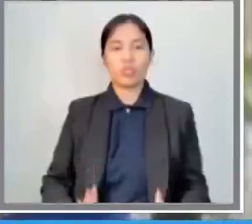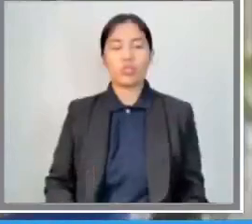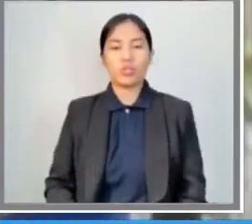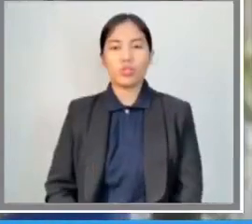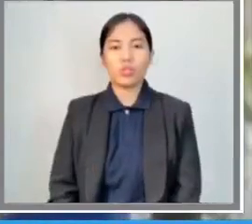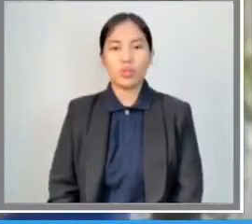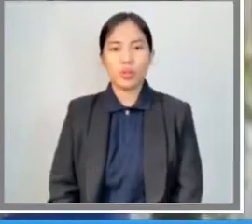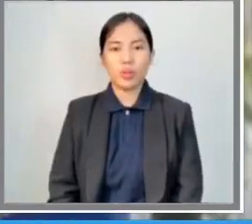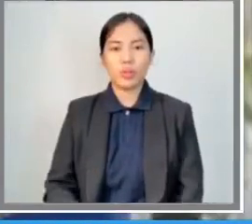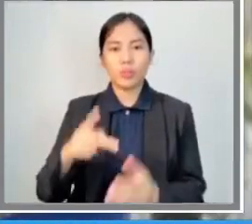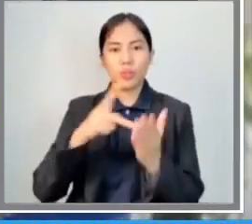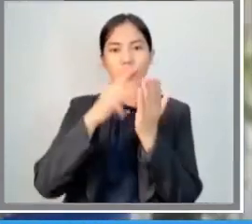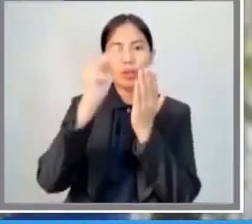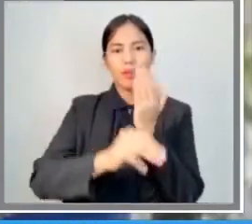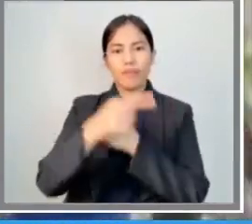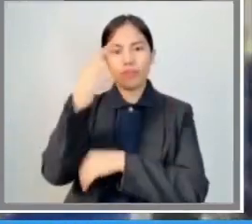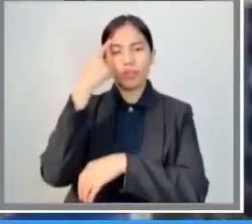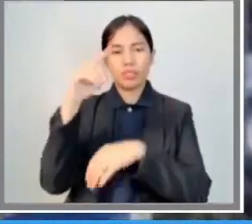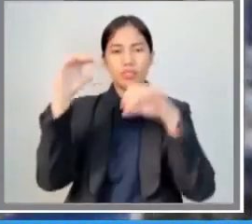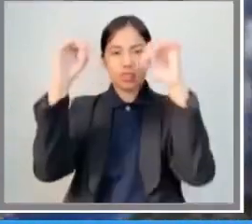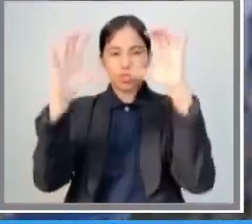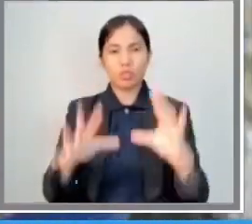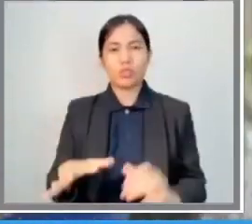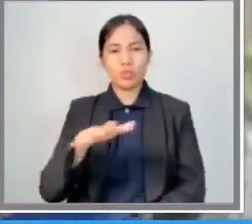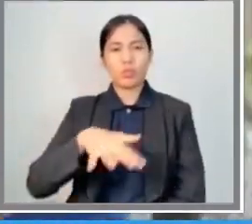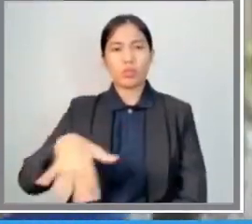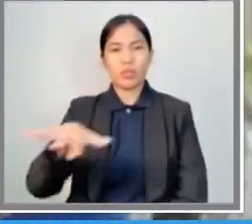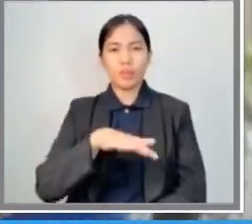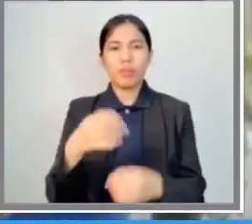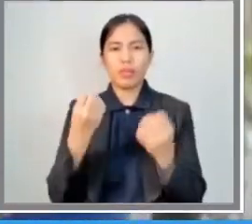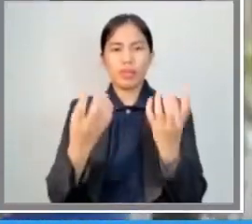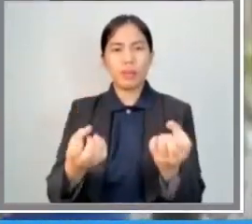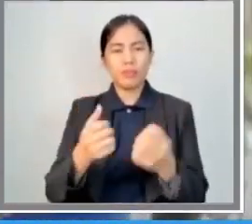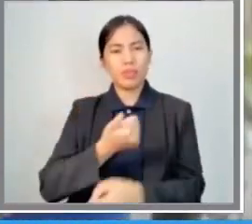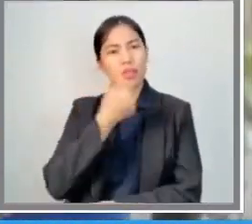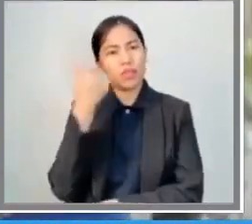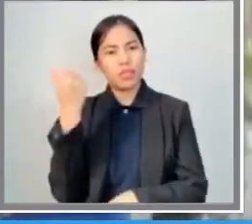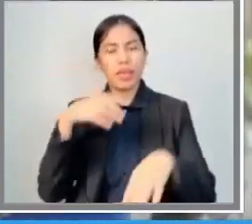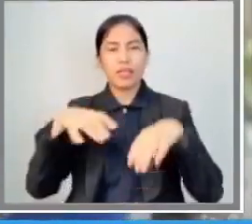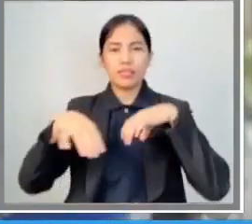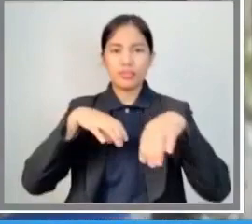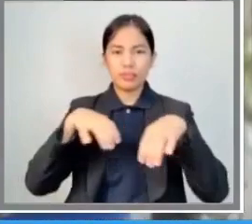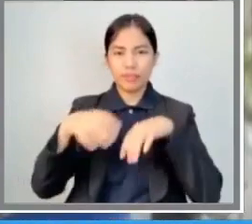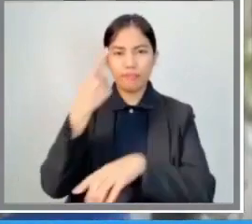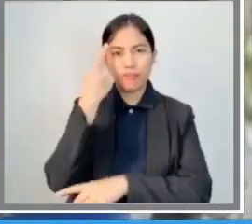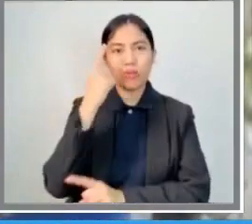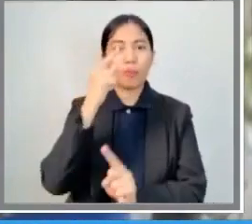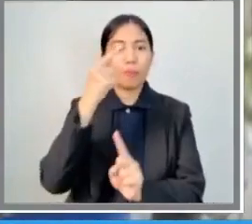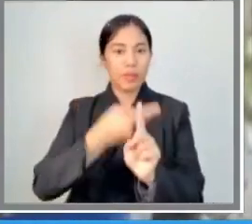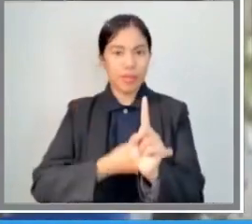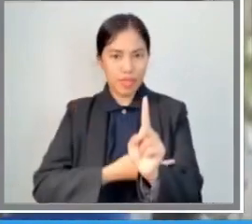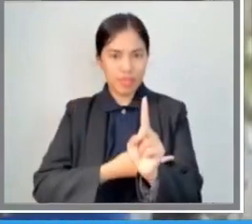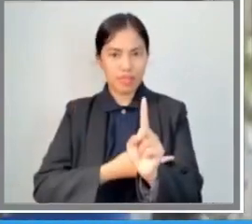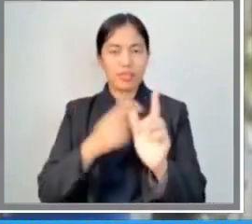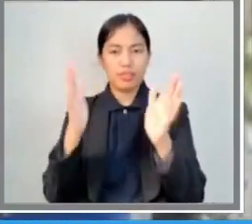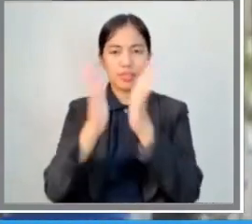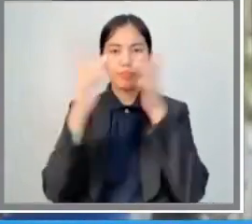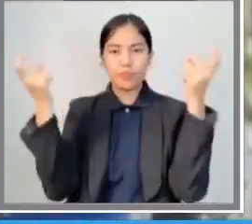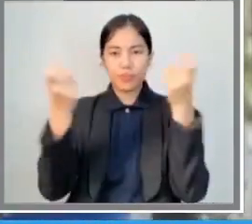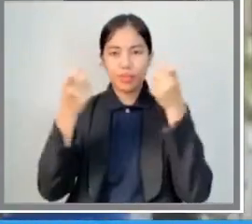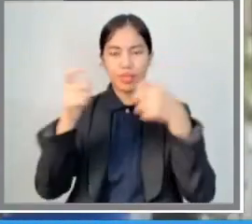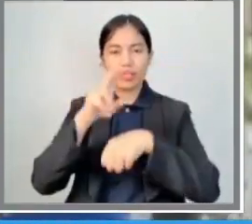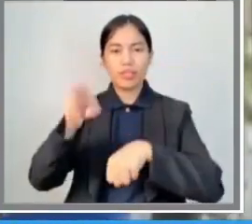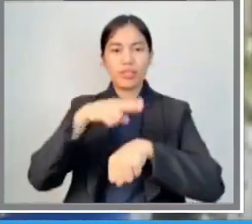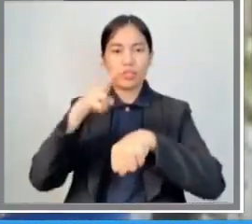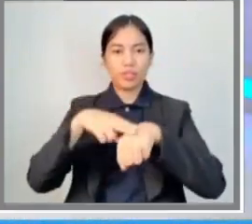guro sa buong bayan at may marami pang mga activities na naka-line up sa buong buwan na selebrasyon ng National Teachers Month.